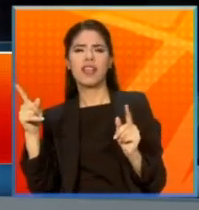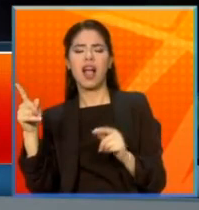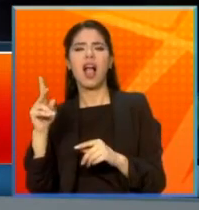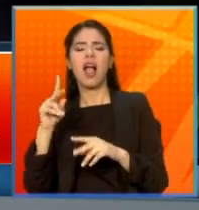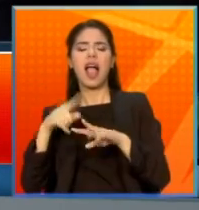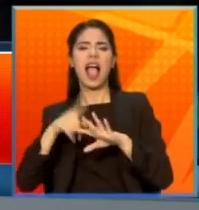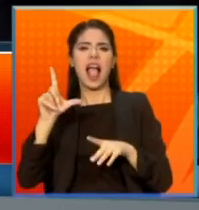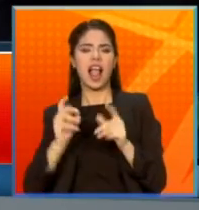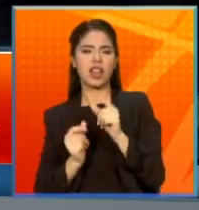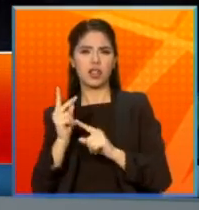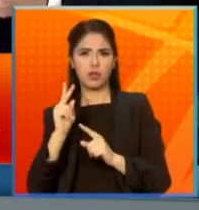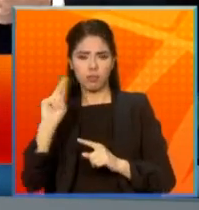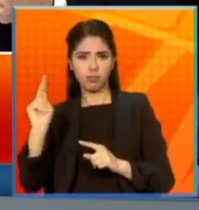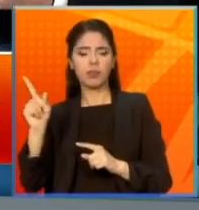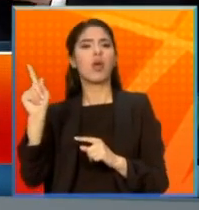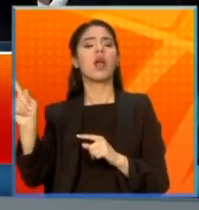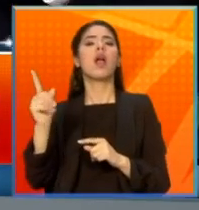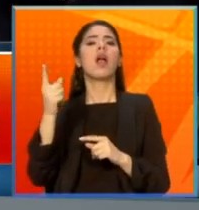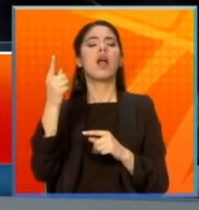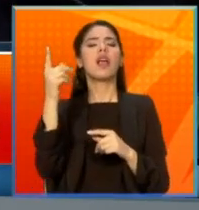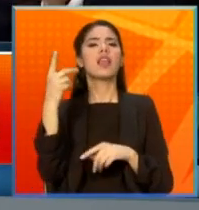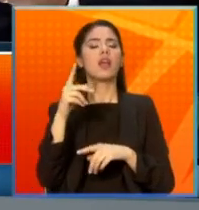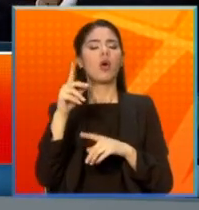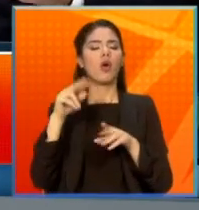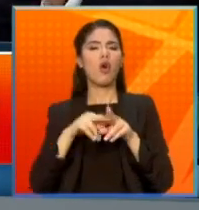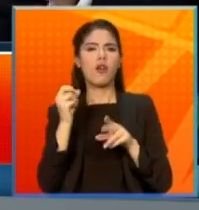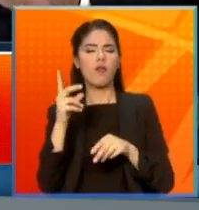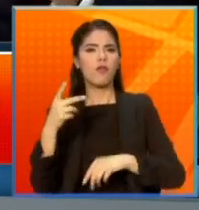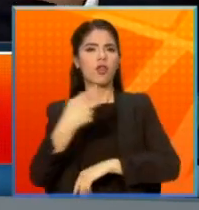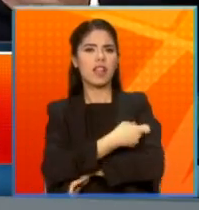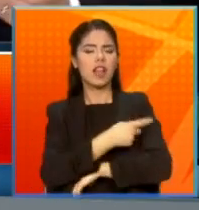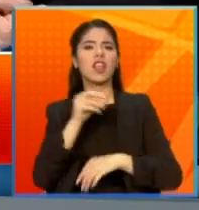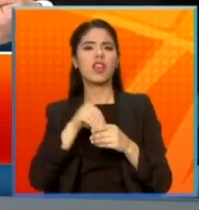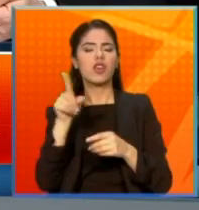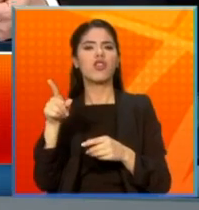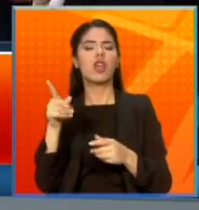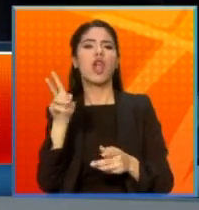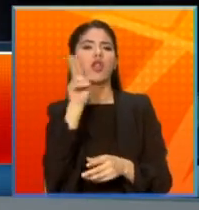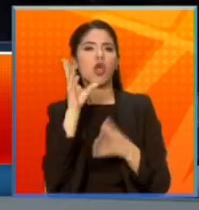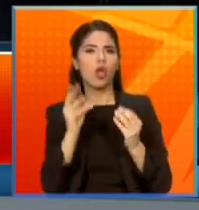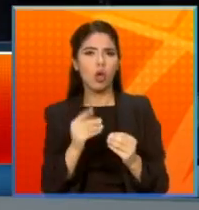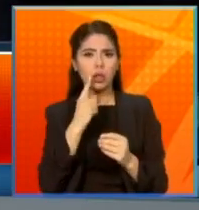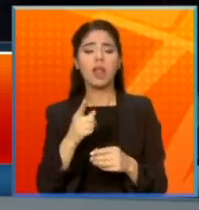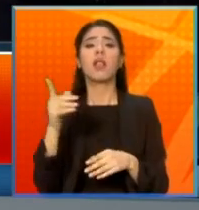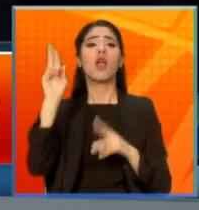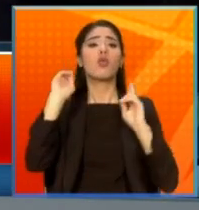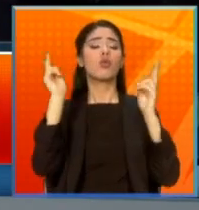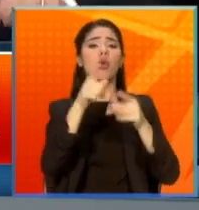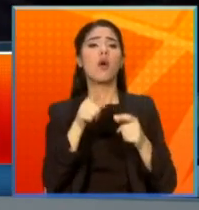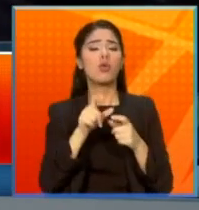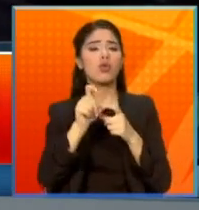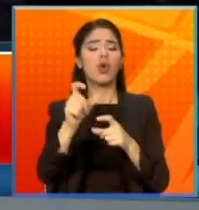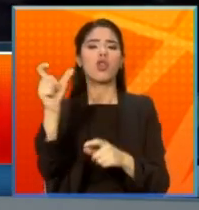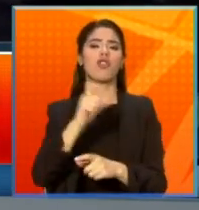demişti. Umut verici bir açıklamaydı. Bu da çare bulundu mu acaba sorularına neden oldu. Dünya şimdi bu sorunun